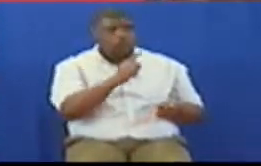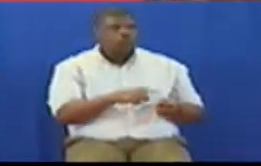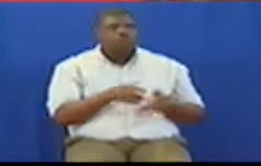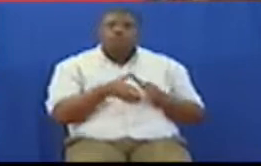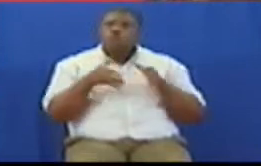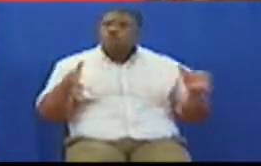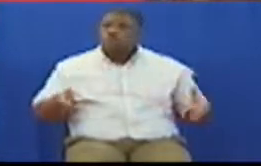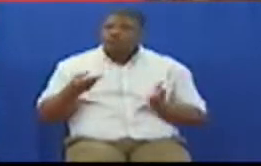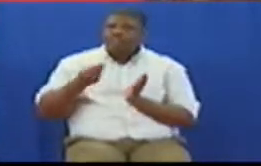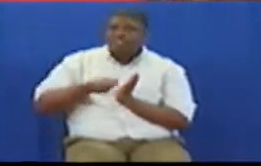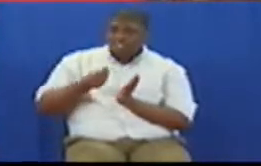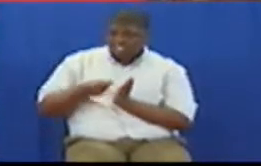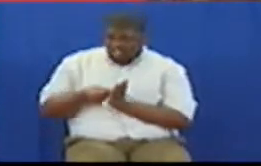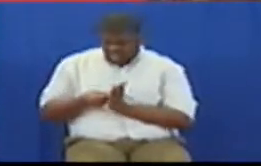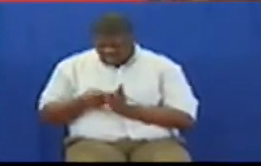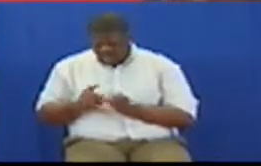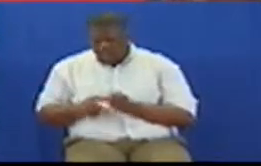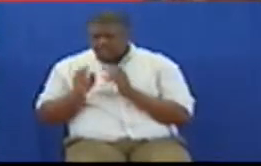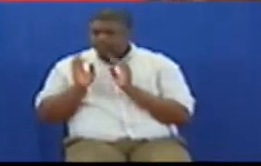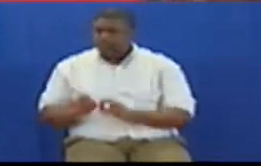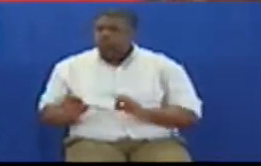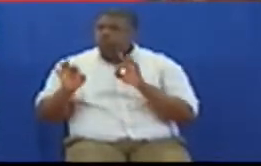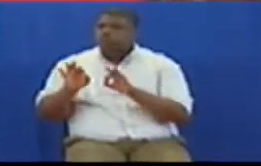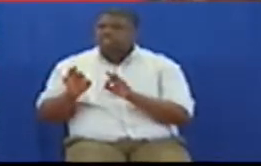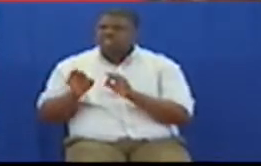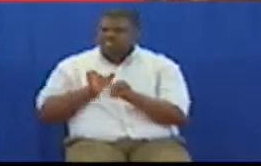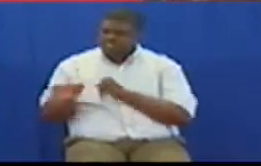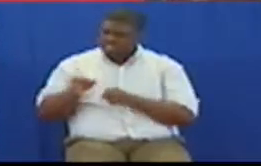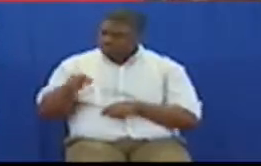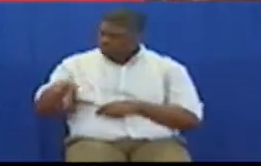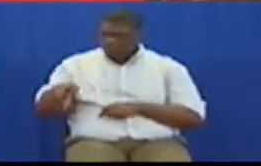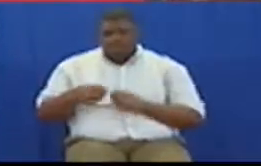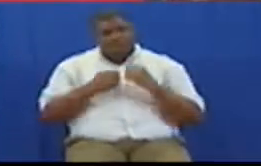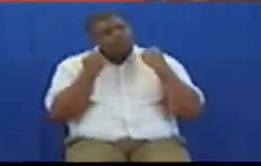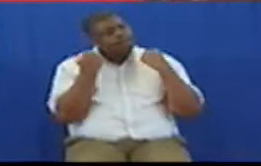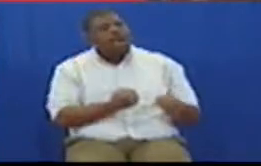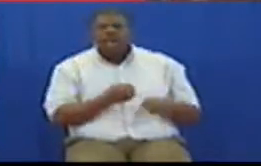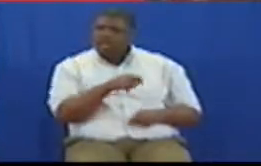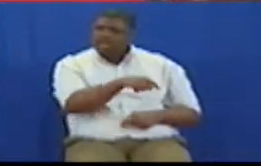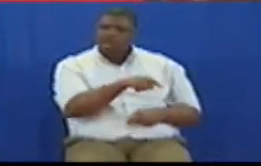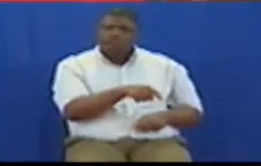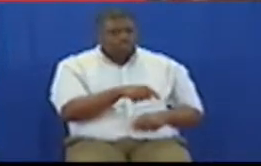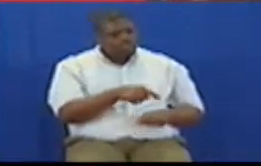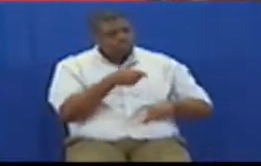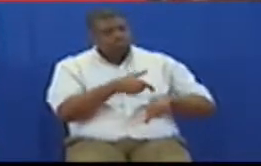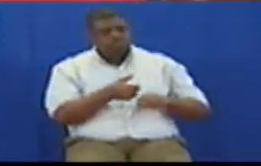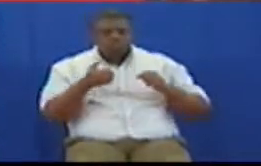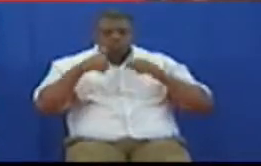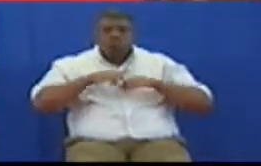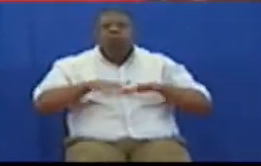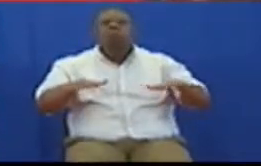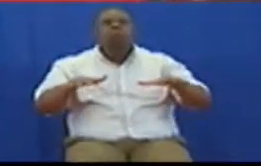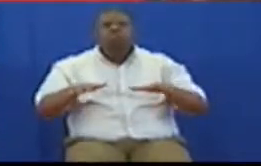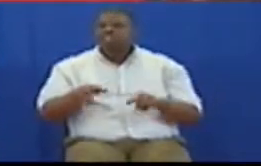fedha, na ni vizuri kitengo kile kikaimarishwa, kwa sababu mafuriko ambayo yametokea wakati huu ni